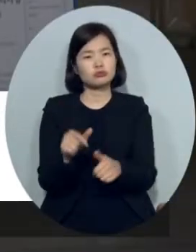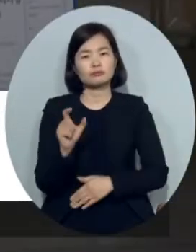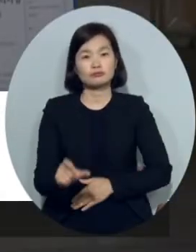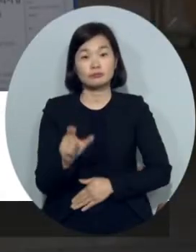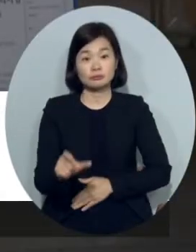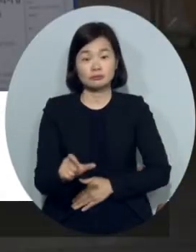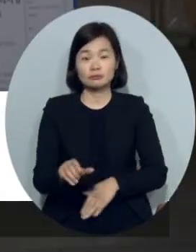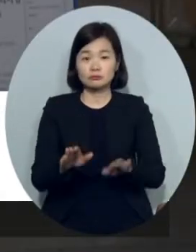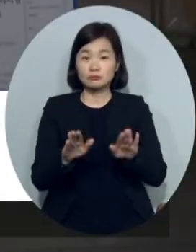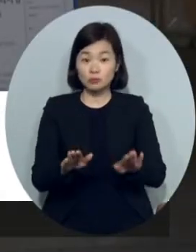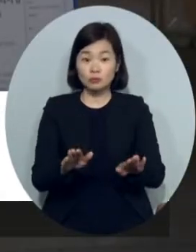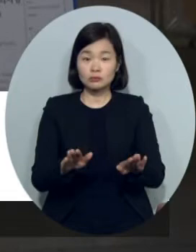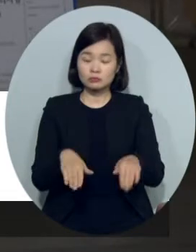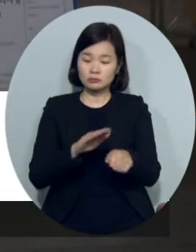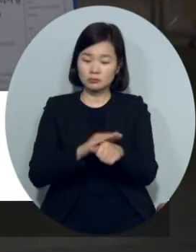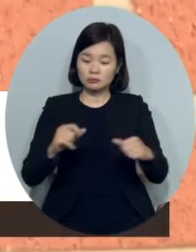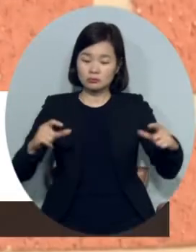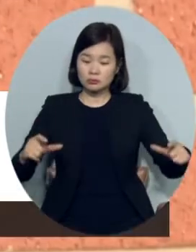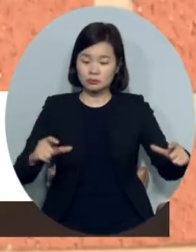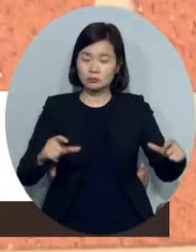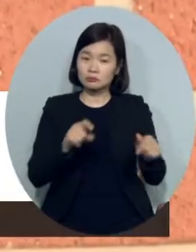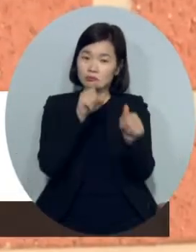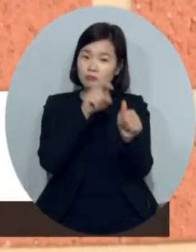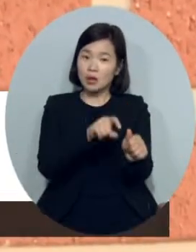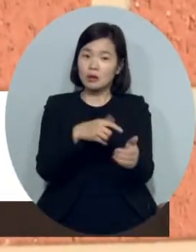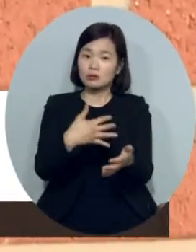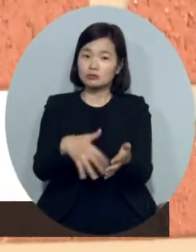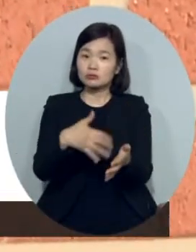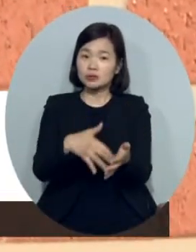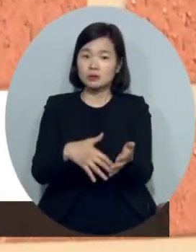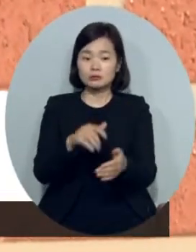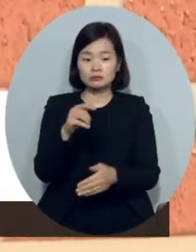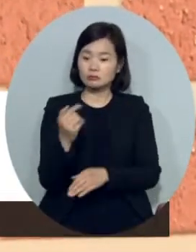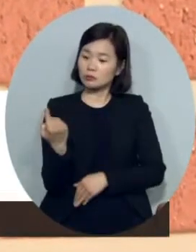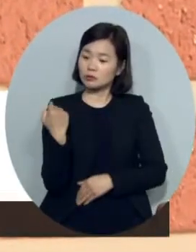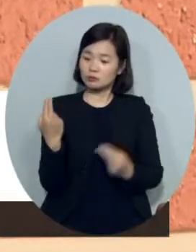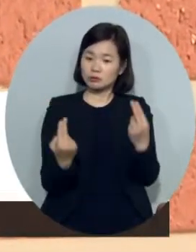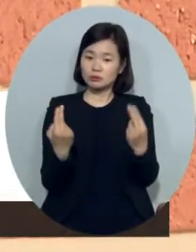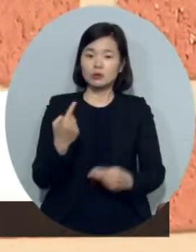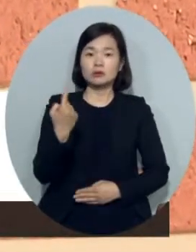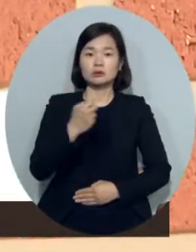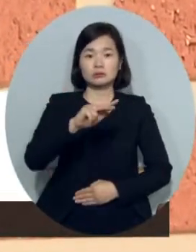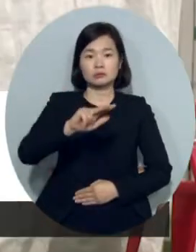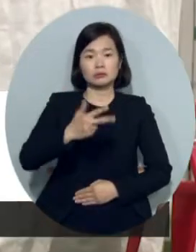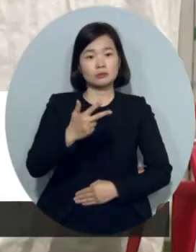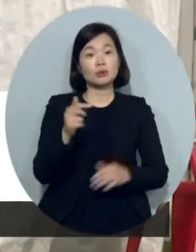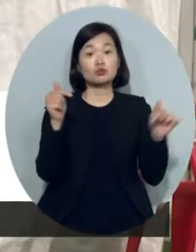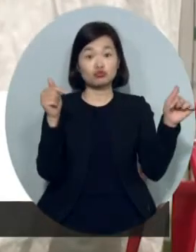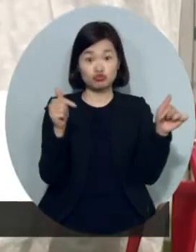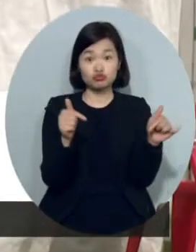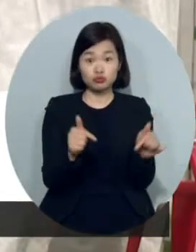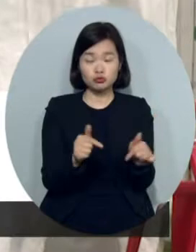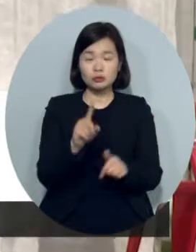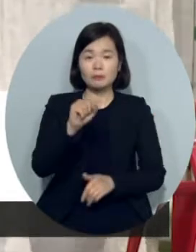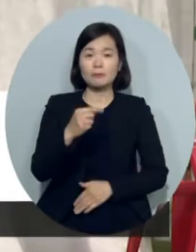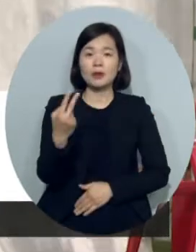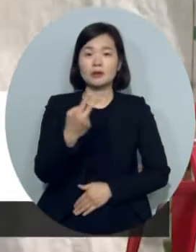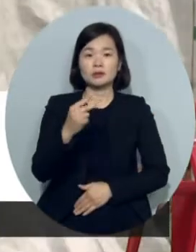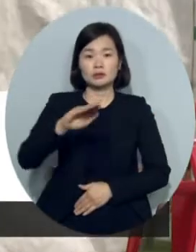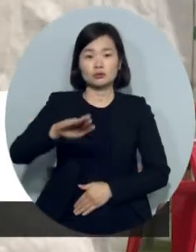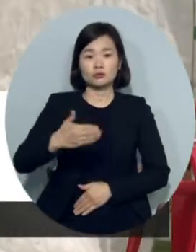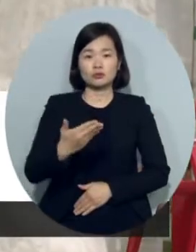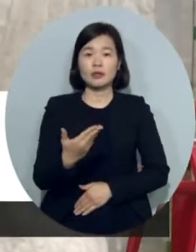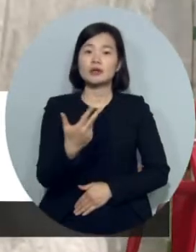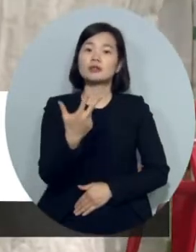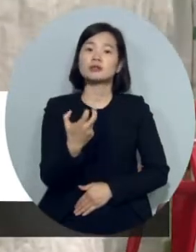따르면 오늘 0시 기준 경북의 코로나 1구 신규 확진 자는 하루 전보다 1700여 명 줄어든 12,900